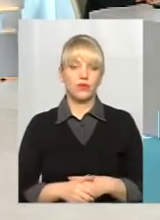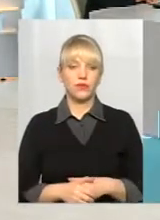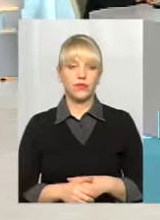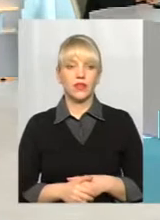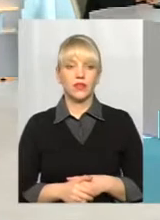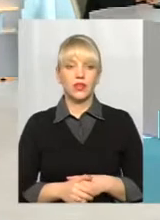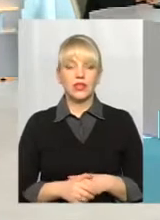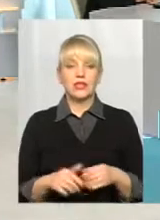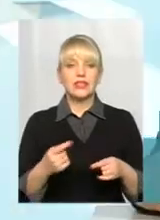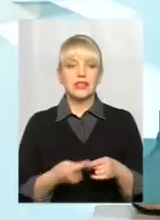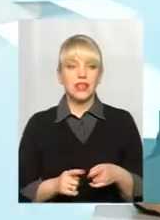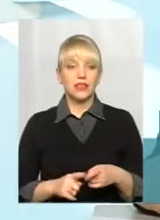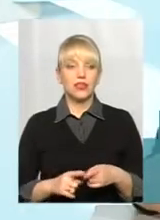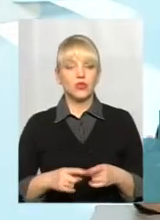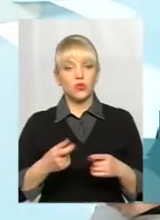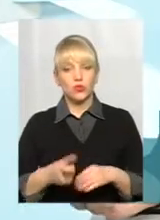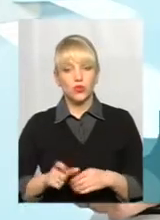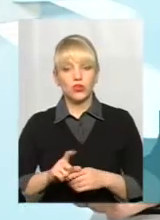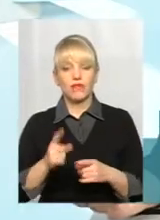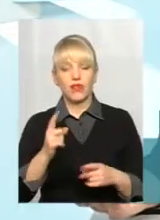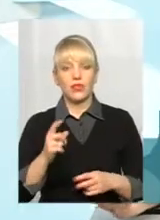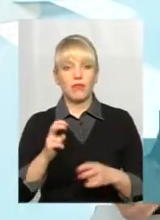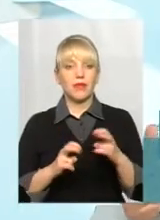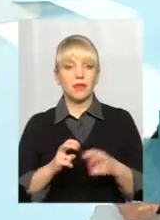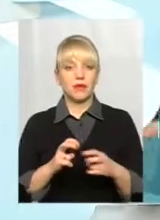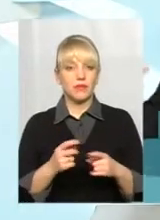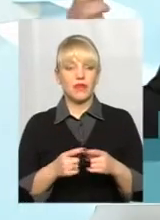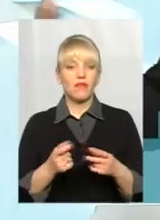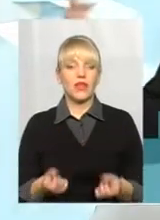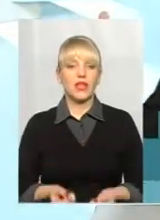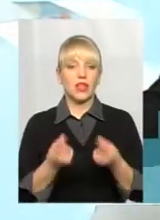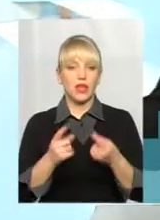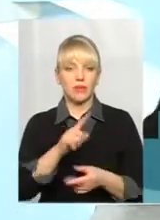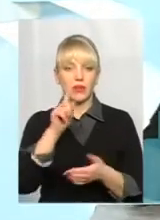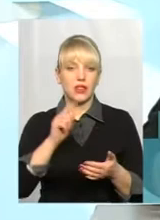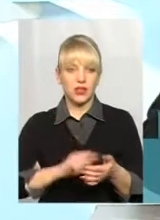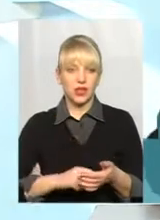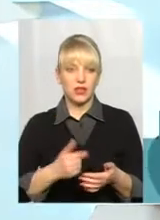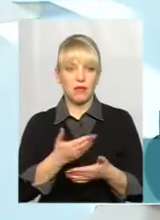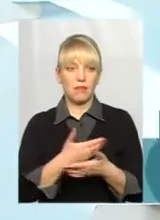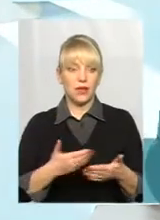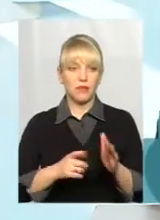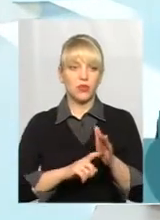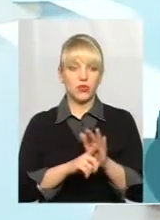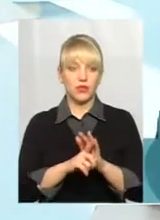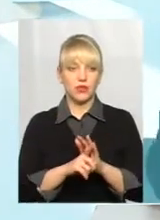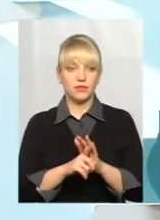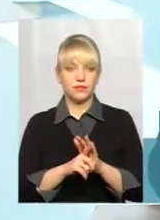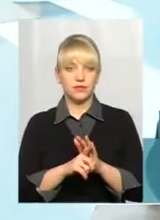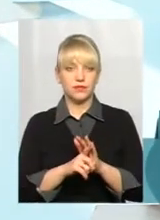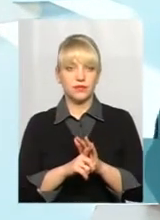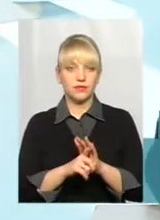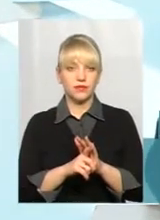Тобто це дуже велике підприємство. От виникає питання. Ми почали, ви задали гарне питання,